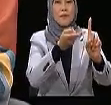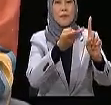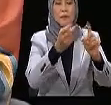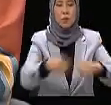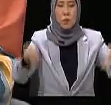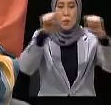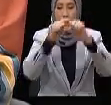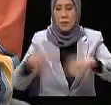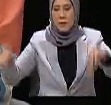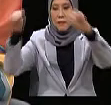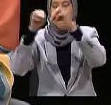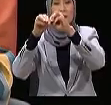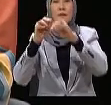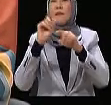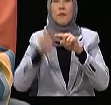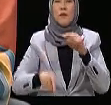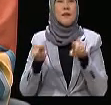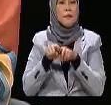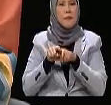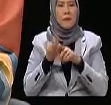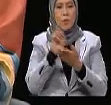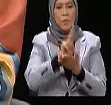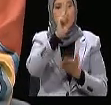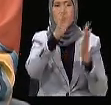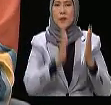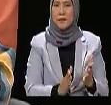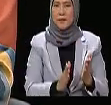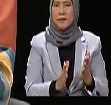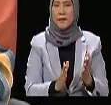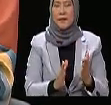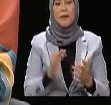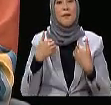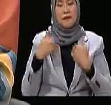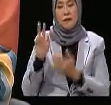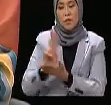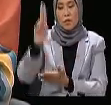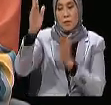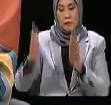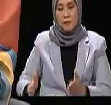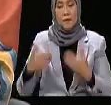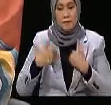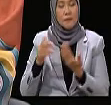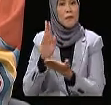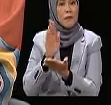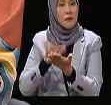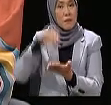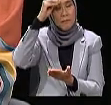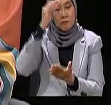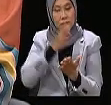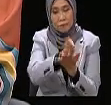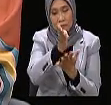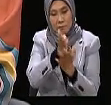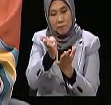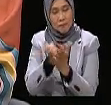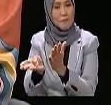tak bersama macam kita mengajari Ini mesti Ini mesti kita mengajak V5 mazhab berada ditengah jauh dengan benar kita bahwa